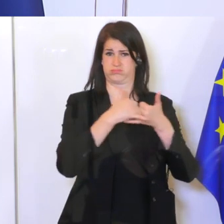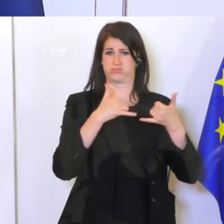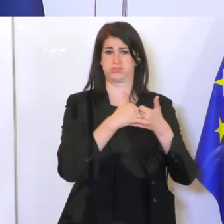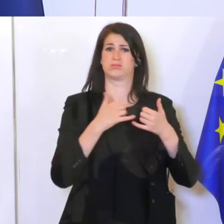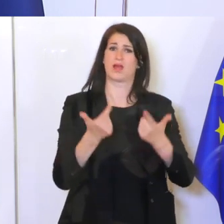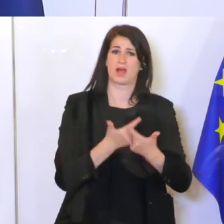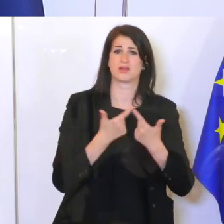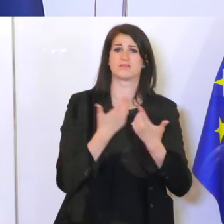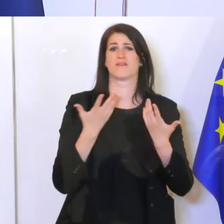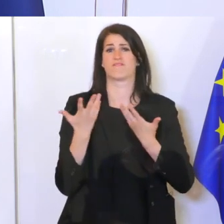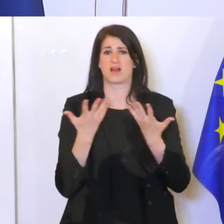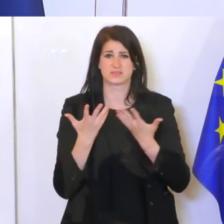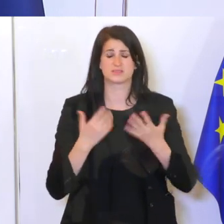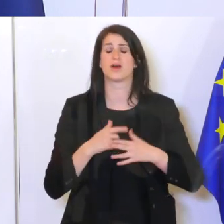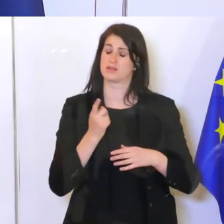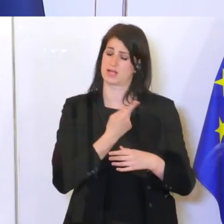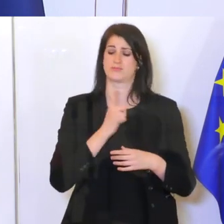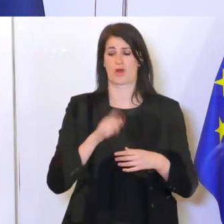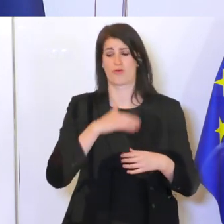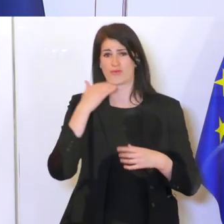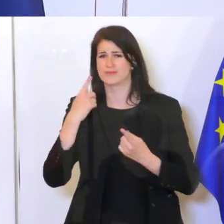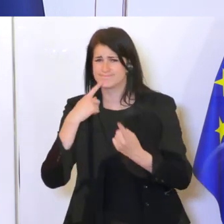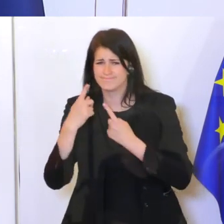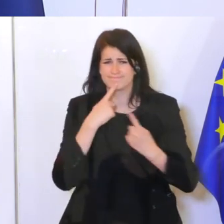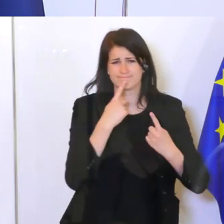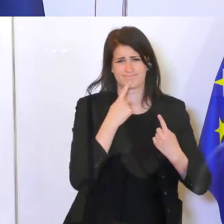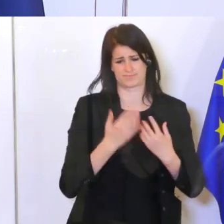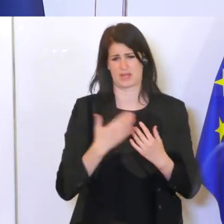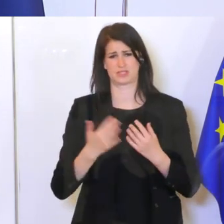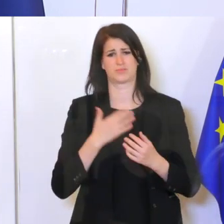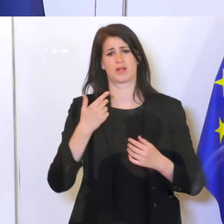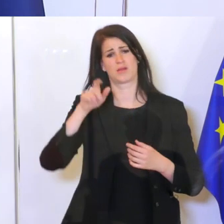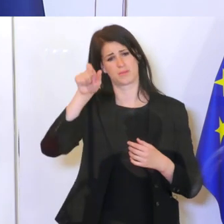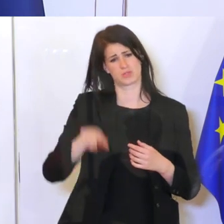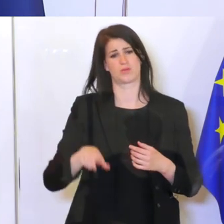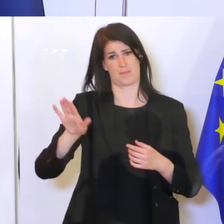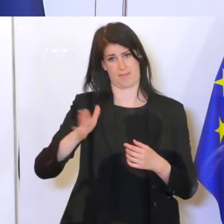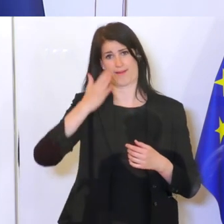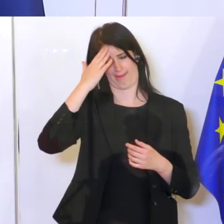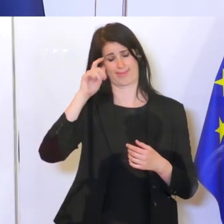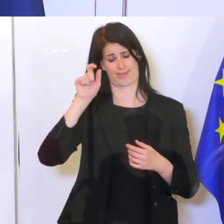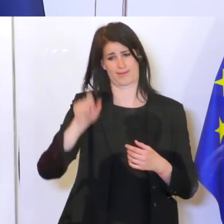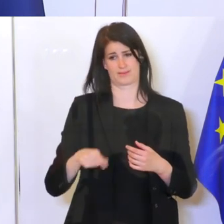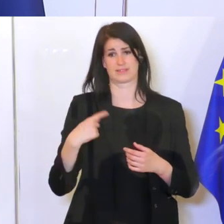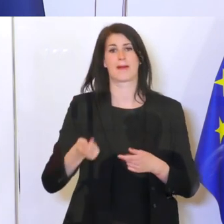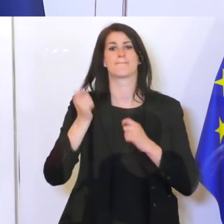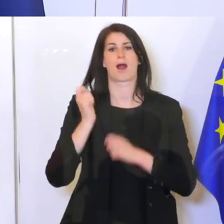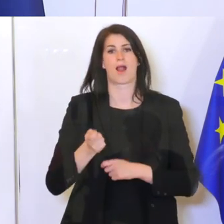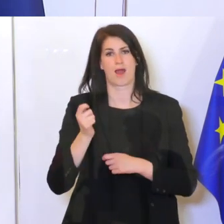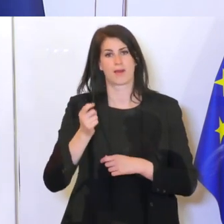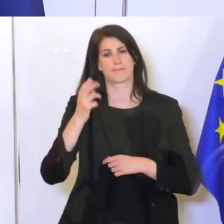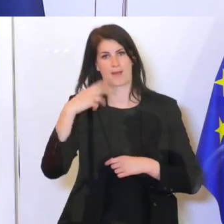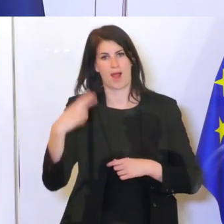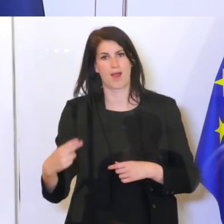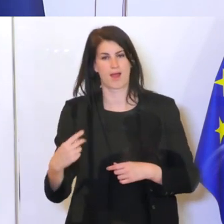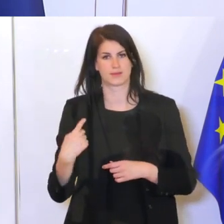Ich habe auch zahlreiche Gespräche geführt, zum Beispiel mit einem Bekannten, der Maler ist. Er hat mir